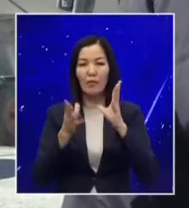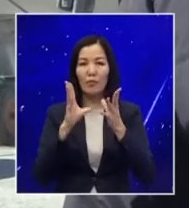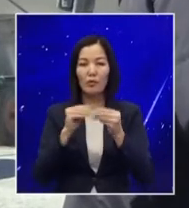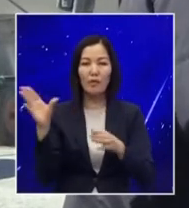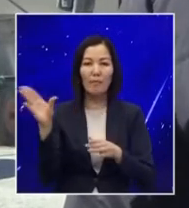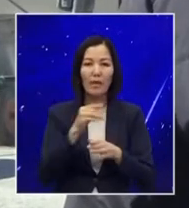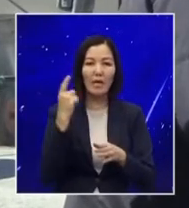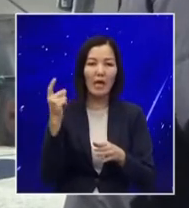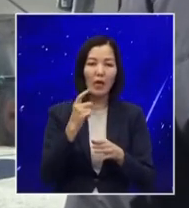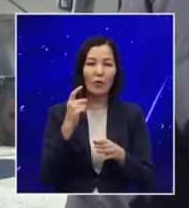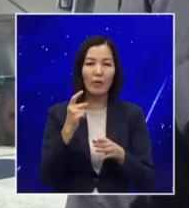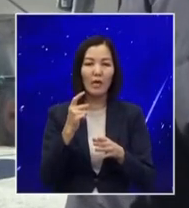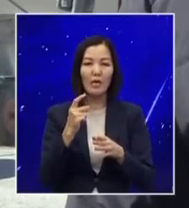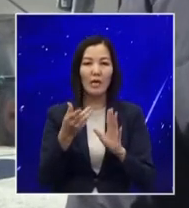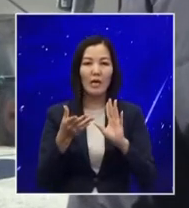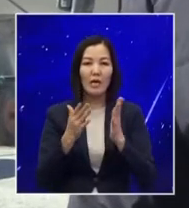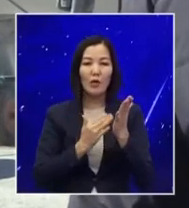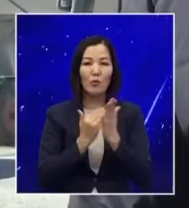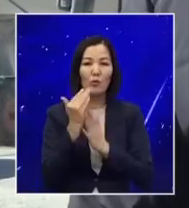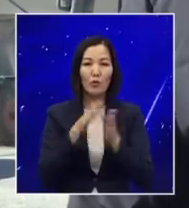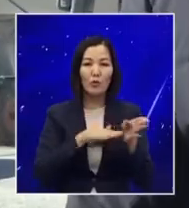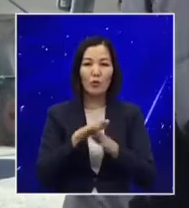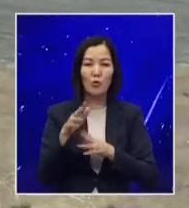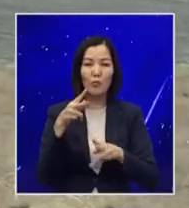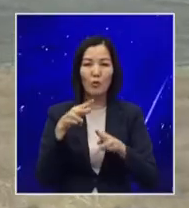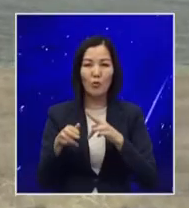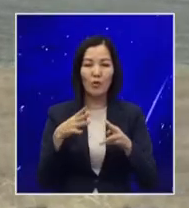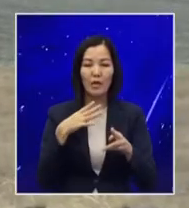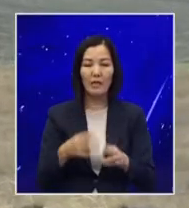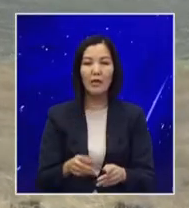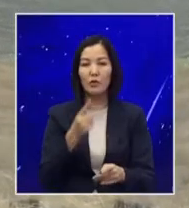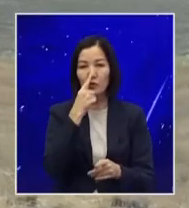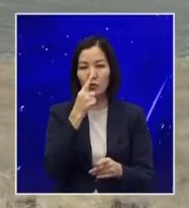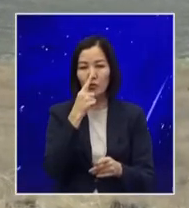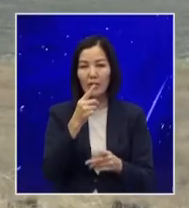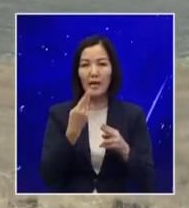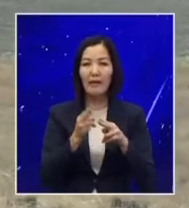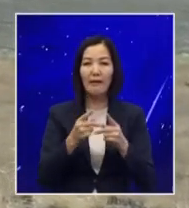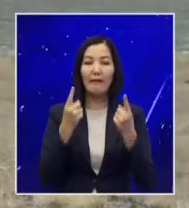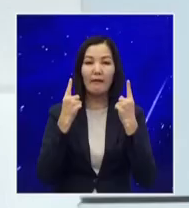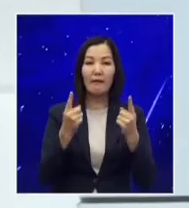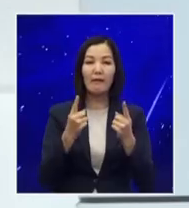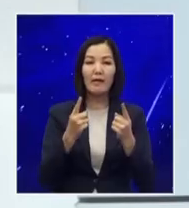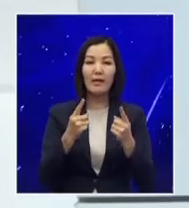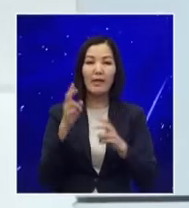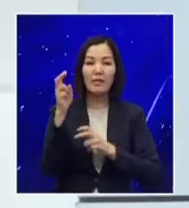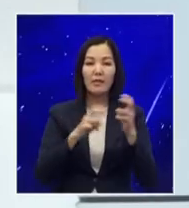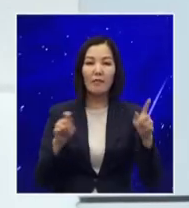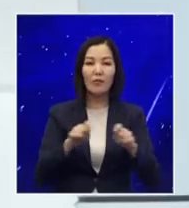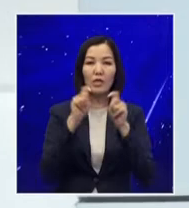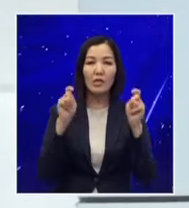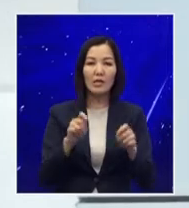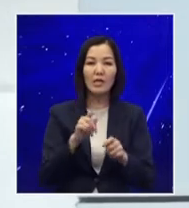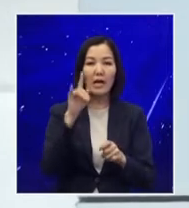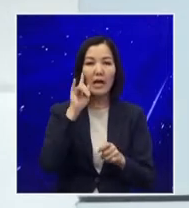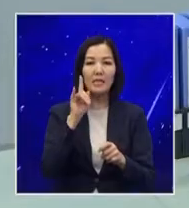барлық экономикалық көрсеткіштер толығымен орындалды. Жуырда еліміздегі ең ірі цемент зауыты іске қосылады. Қазақстан-Сингапур